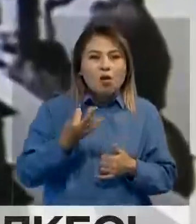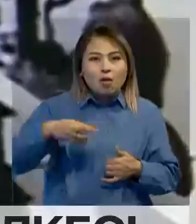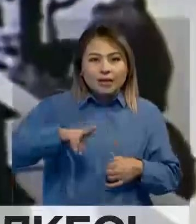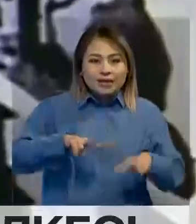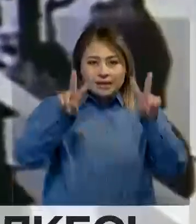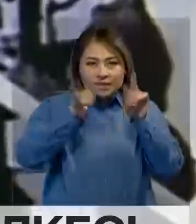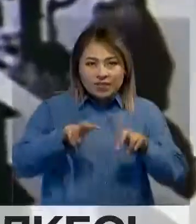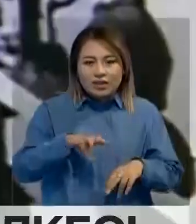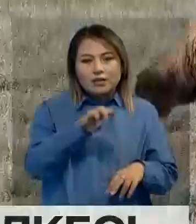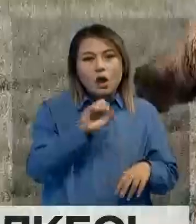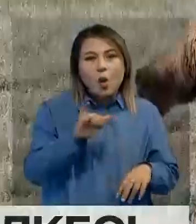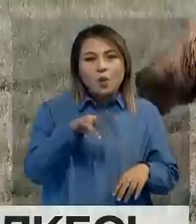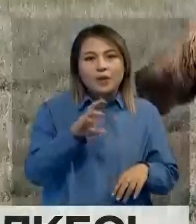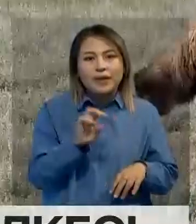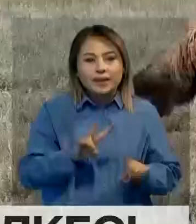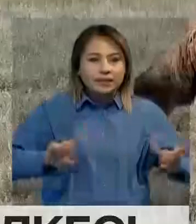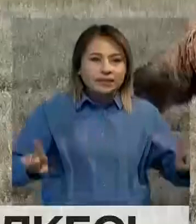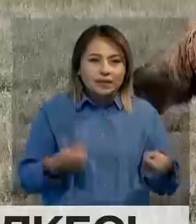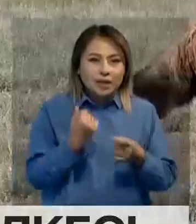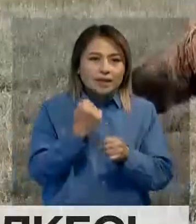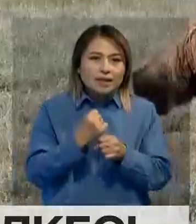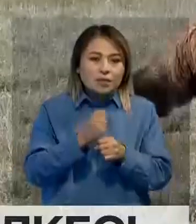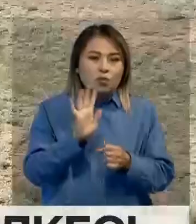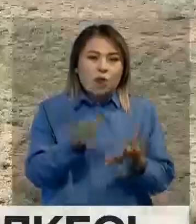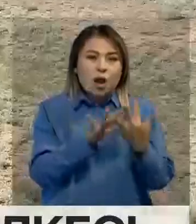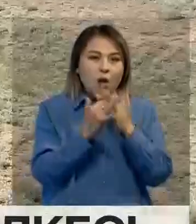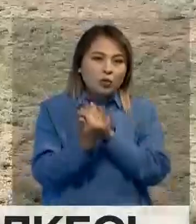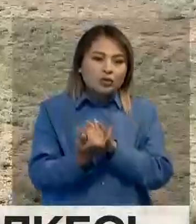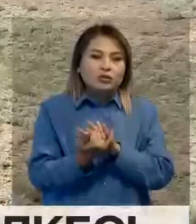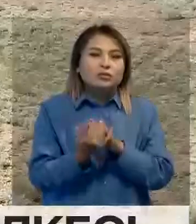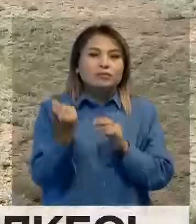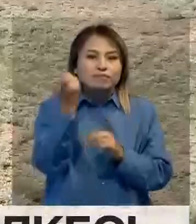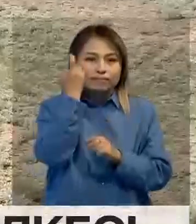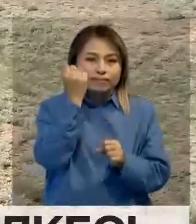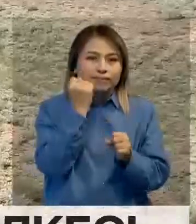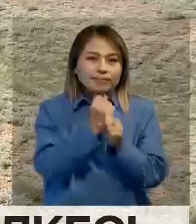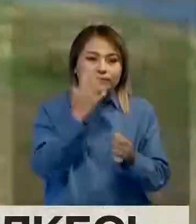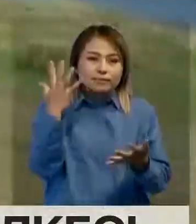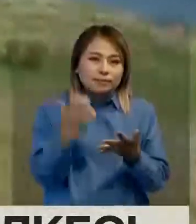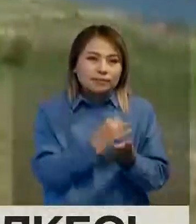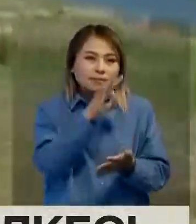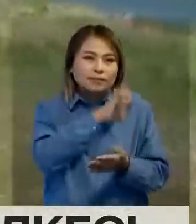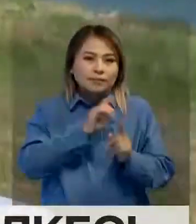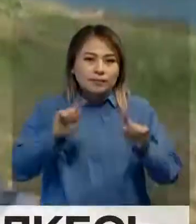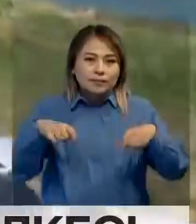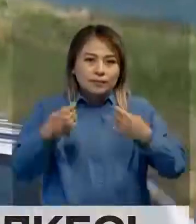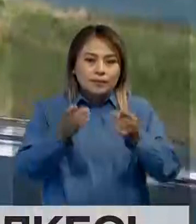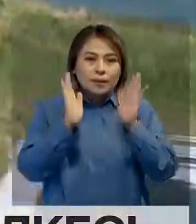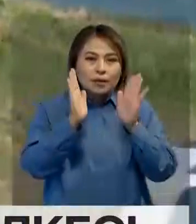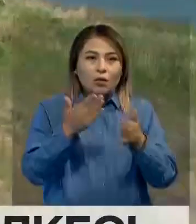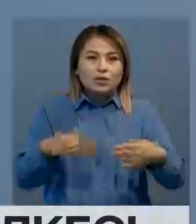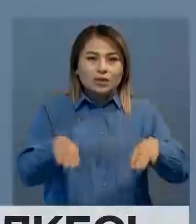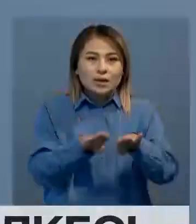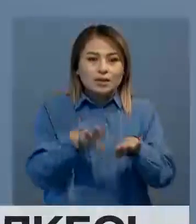жүргізіп, тау-кен өндірісін жандандыратын уақыт жетті. Ауыл шаруашылығына жарамды жерлер анықталып, пайдалануға беріледі. Осылай деген